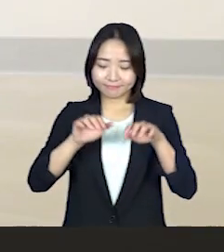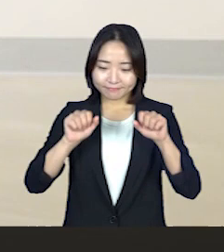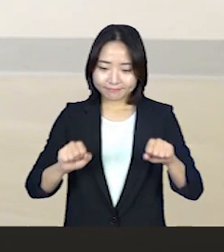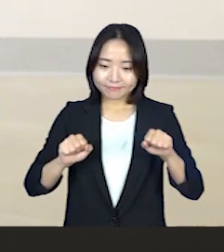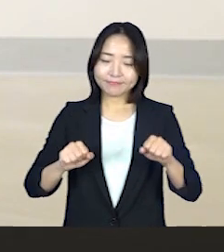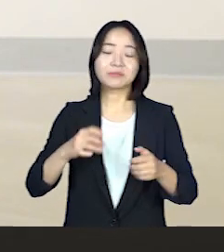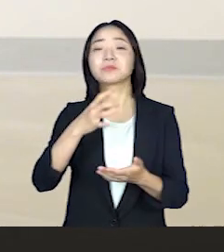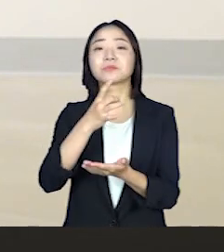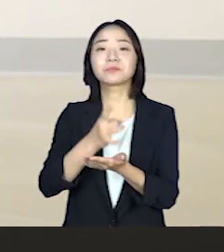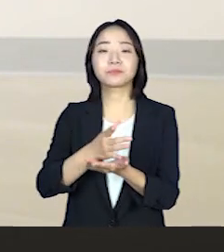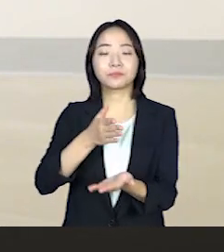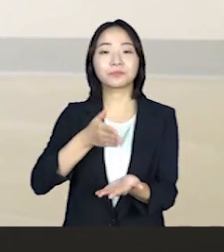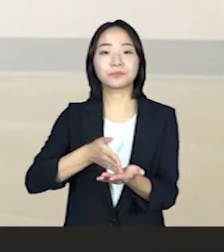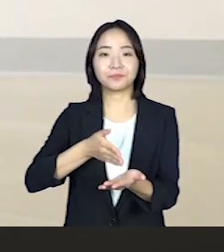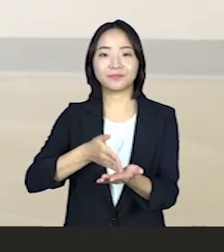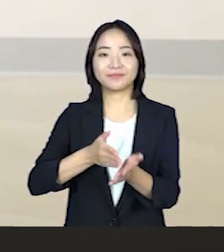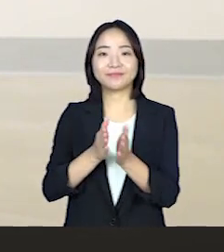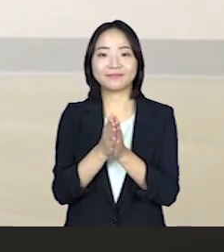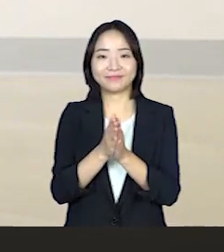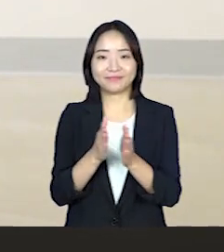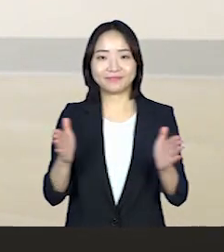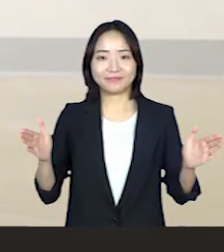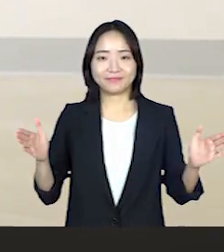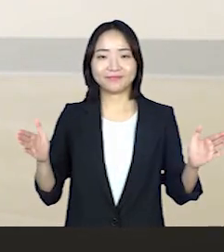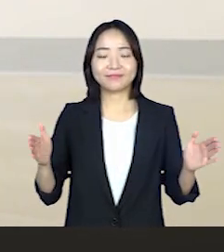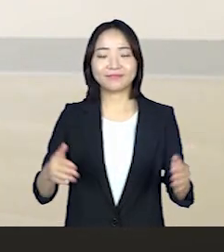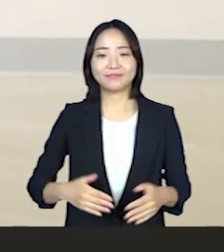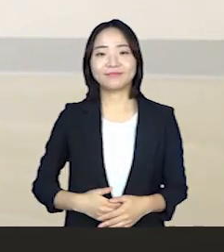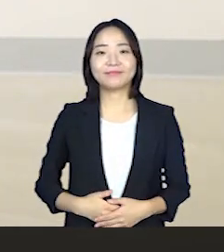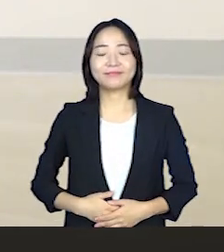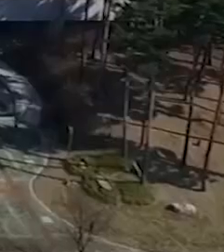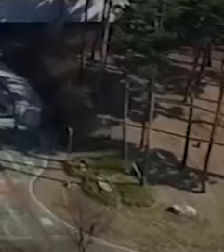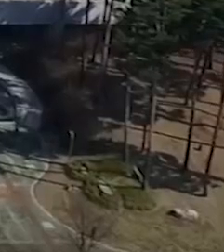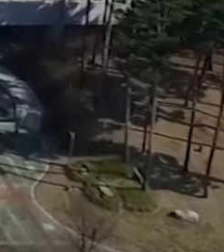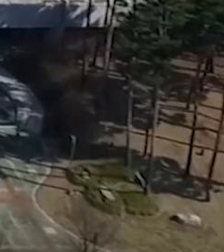시청자 여러분 안녕하십니까? 천안 뉴스입니다. 뉴스 시작하겠습니다.